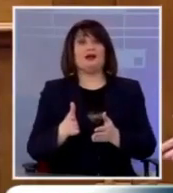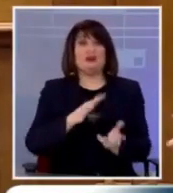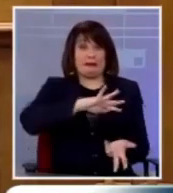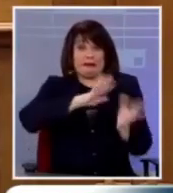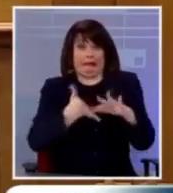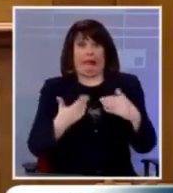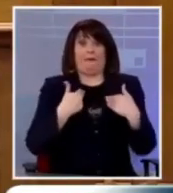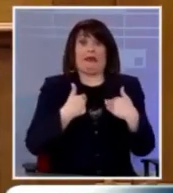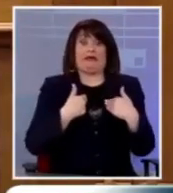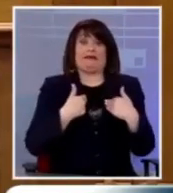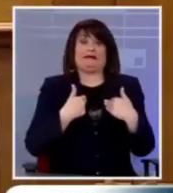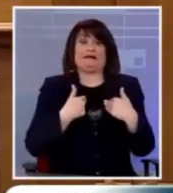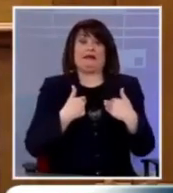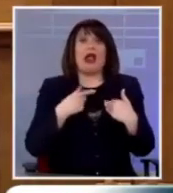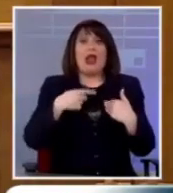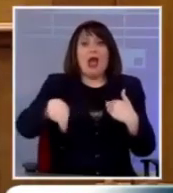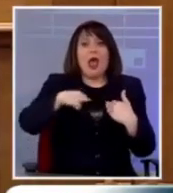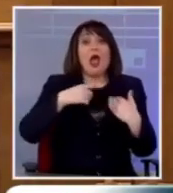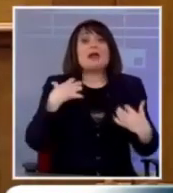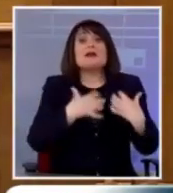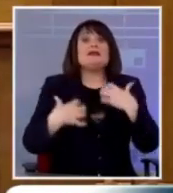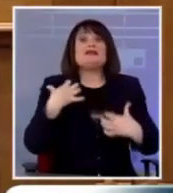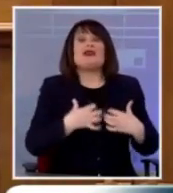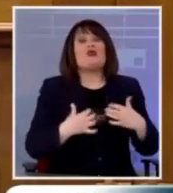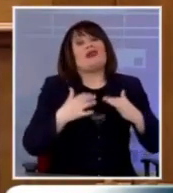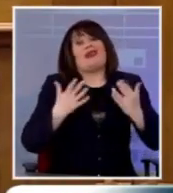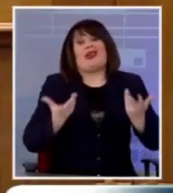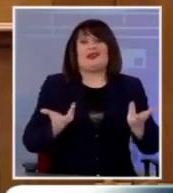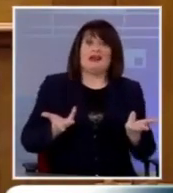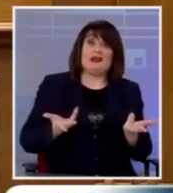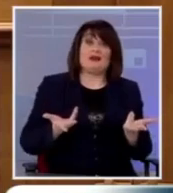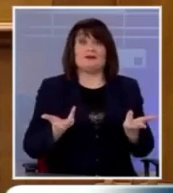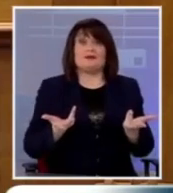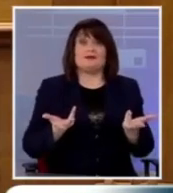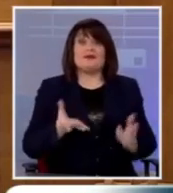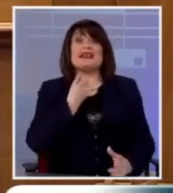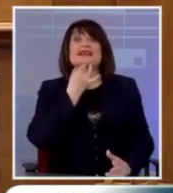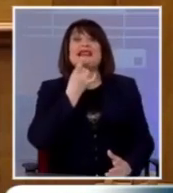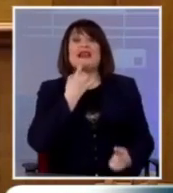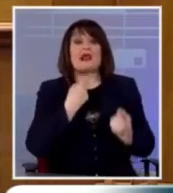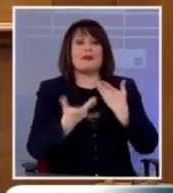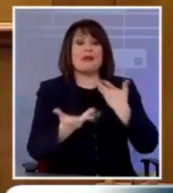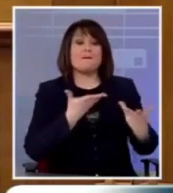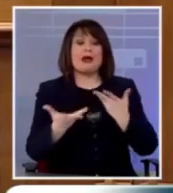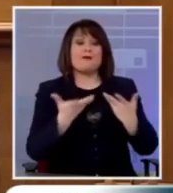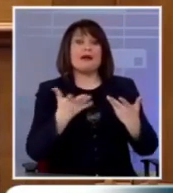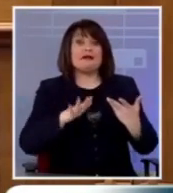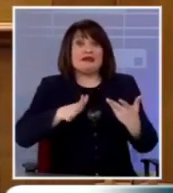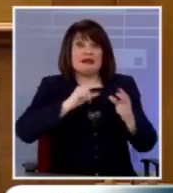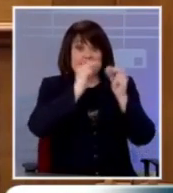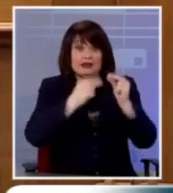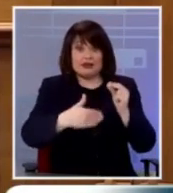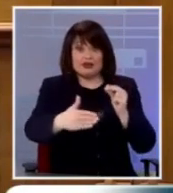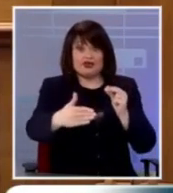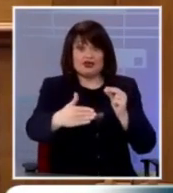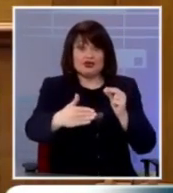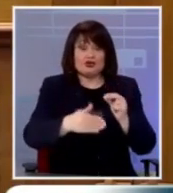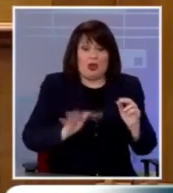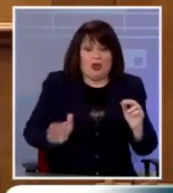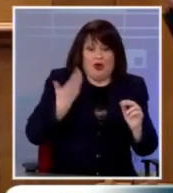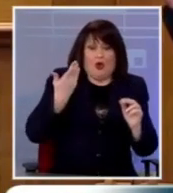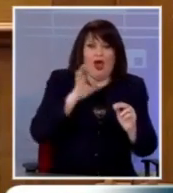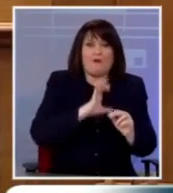κολοτούμπα, αλλά εν τέλει ανησυχεί, λέει, γιατί η σκληρή διαπραγμάτευση μπορεί να μας οδηγήσει δήθεν σε Brexit